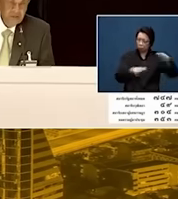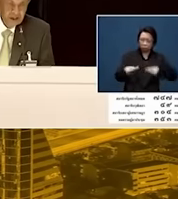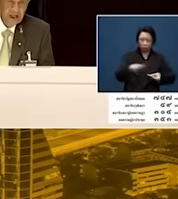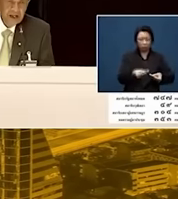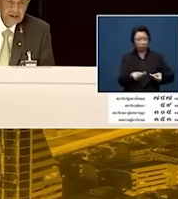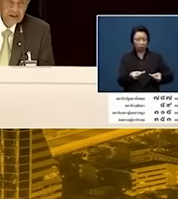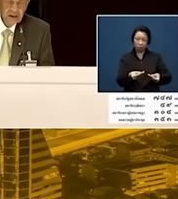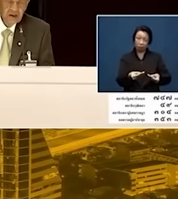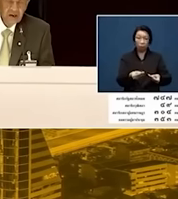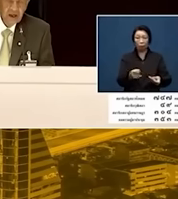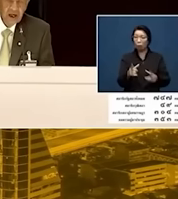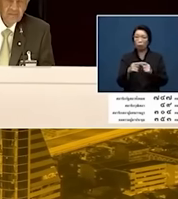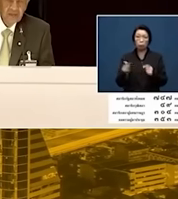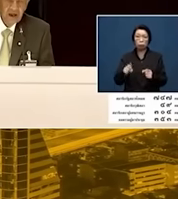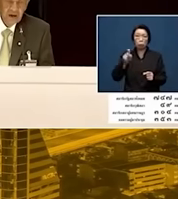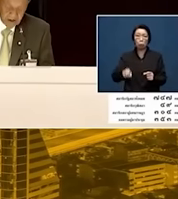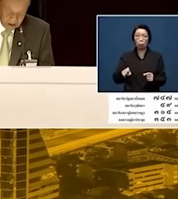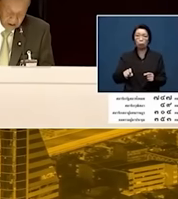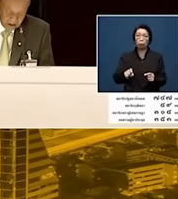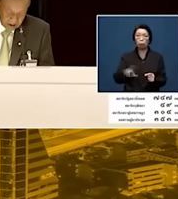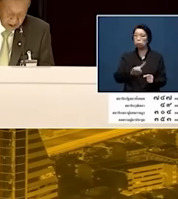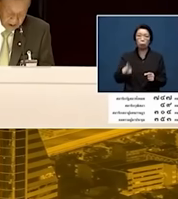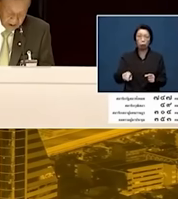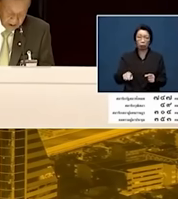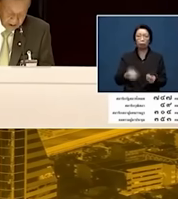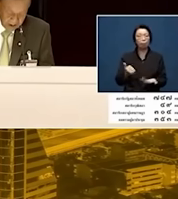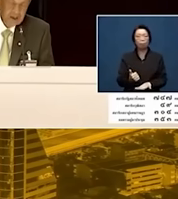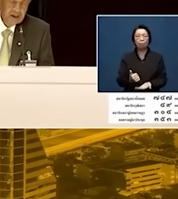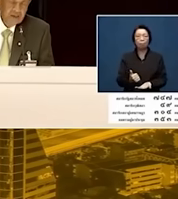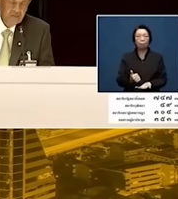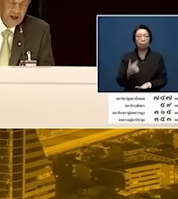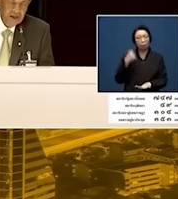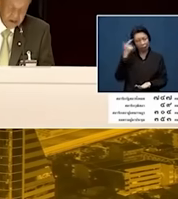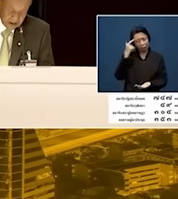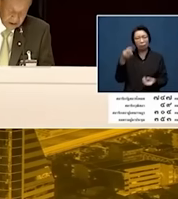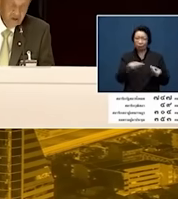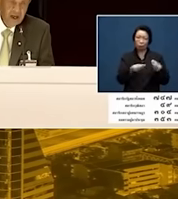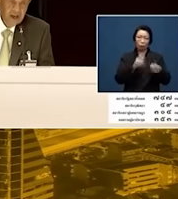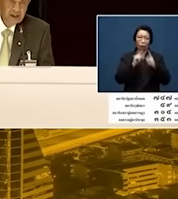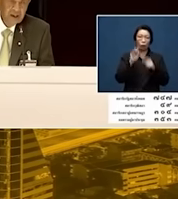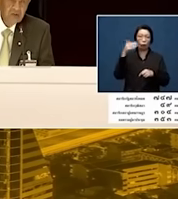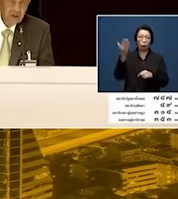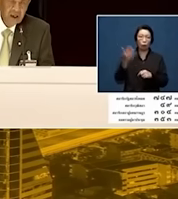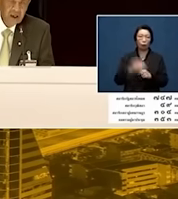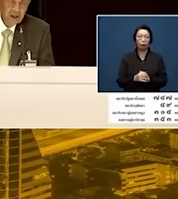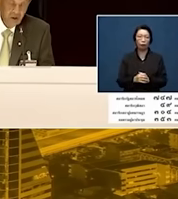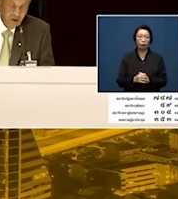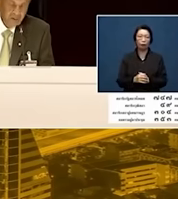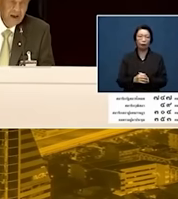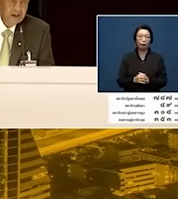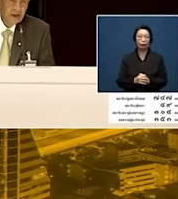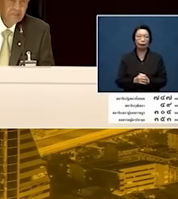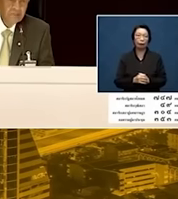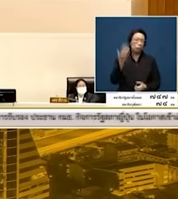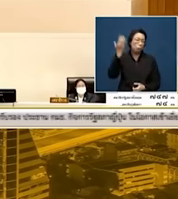โหวตว่าจะเสนอซ้ำได้หรือไม่ ใช่ แล้วคุณก็แพ้เขา แล้วซึ่งมันก็จบไปแล้ว ก็จบไปแล้วซึ่งความจริงมัน